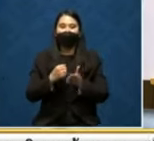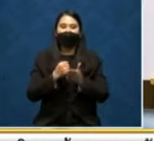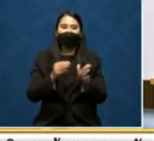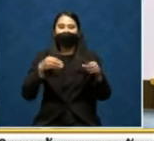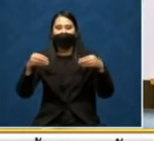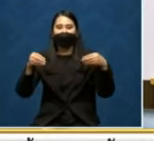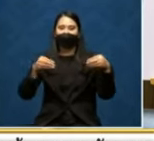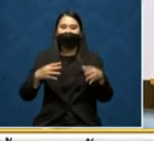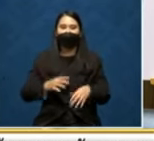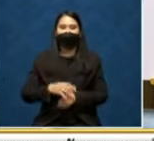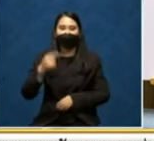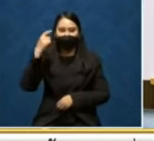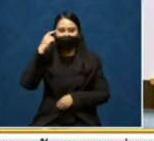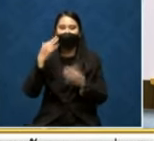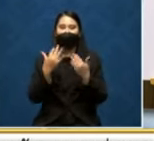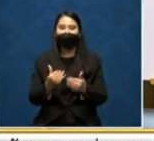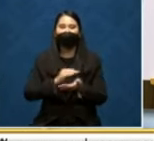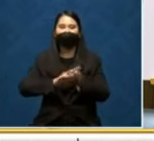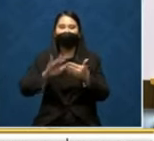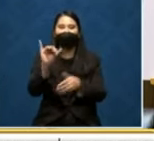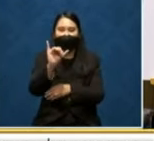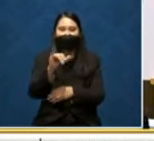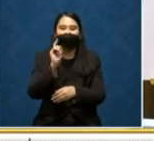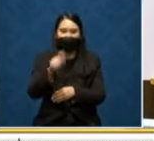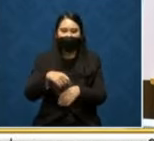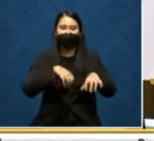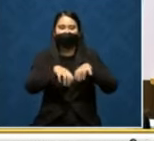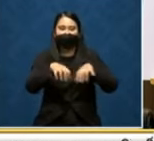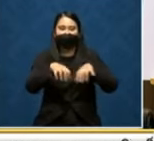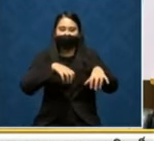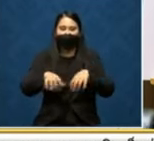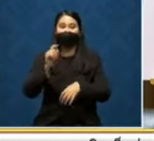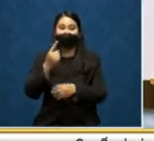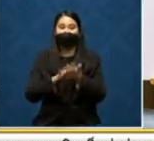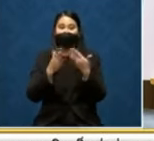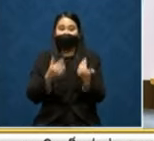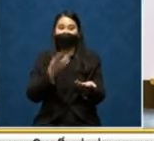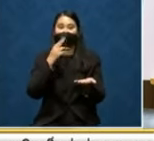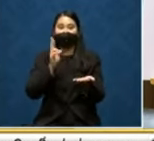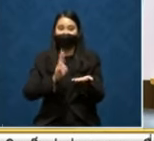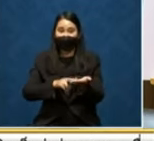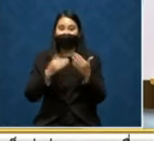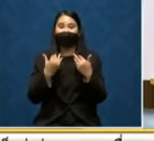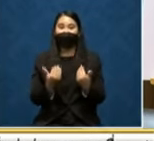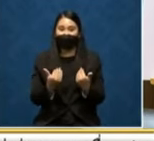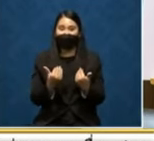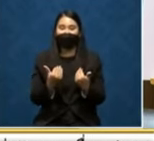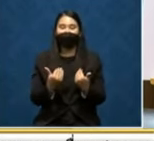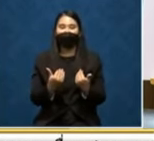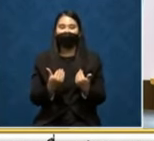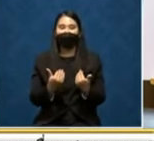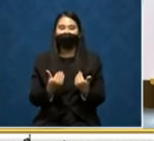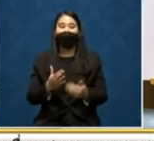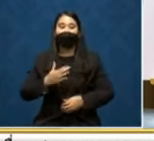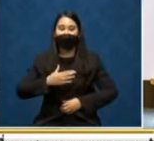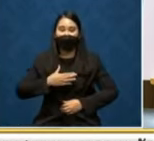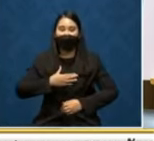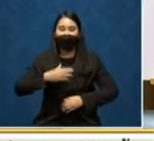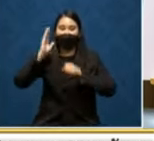สงสัยน้ำยางยังคงหกอยู่เก็บไม่หมดต้องไปเก็บกลับมาให้ครบแล้วหนังสือท่านประธานหลังจากผม